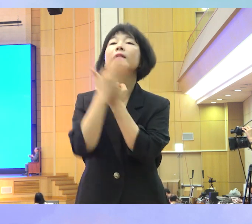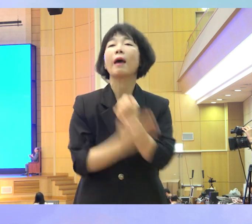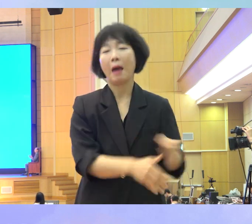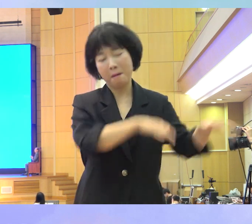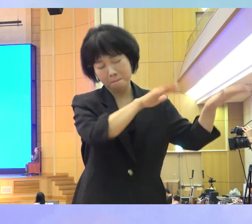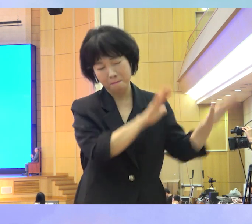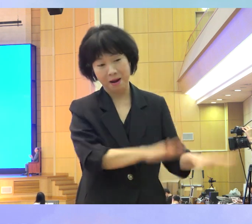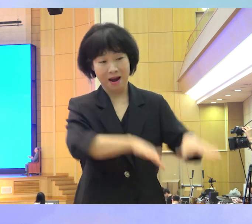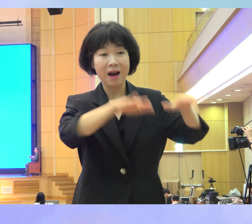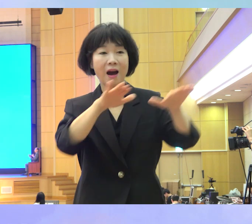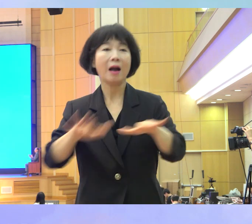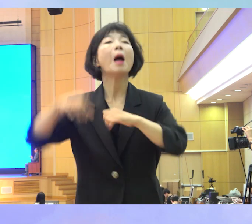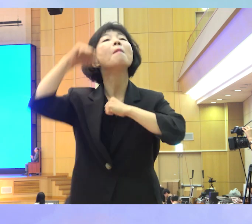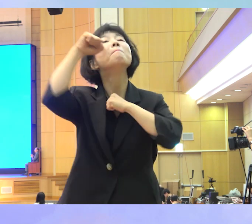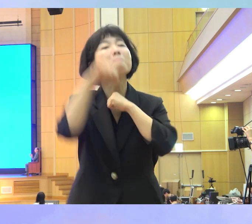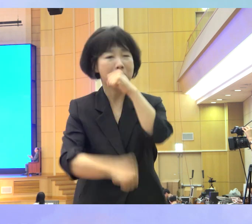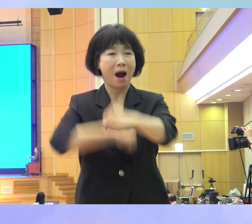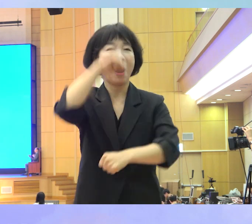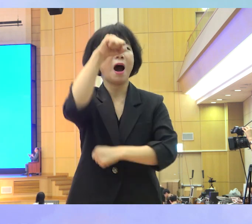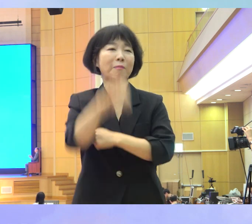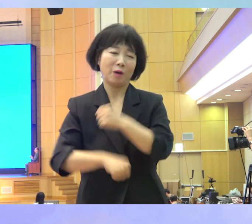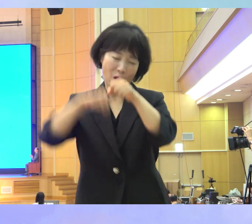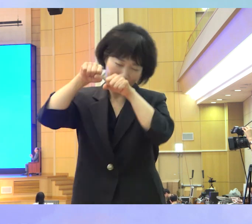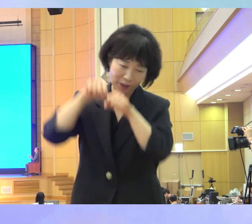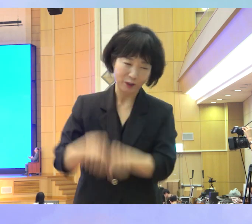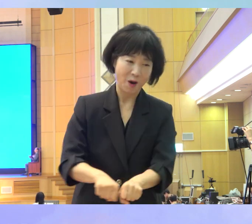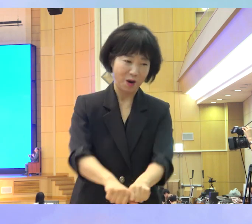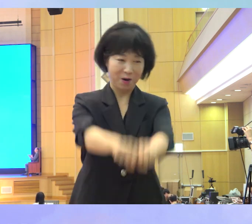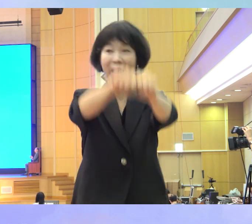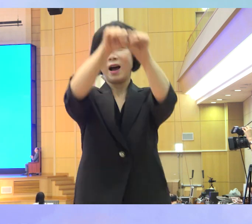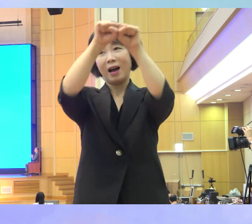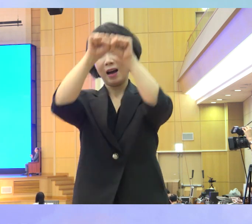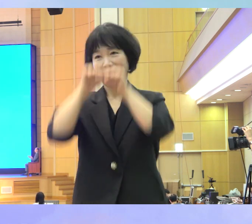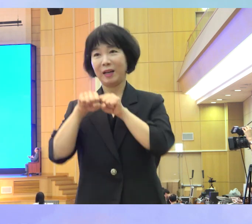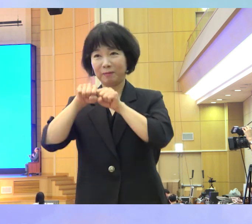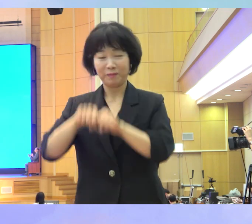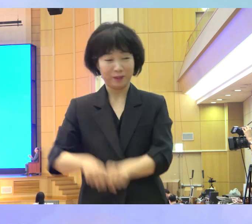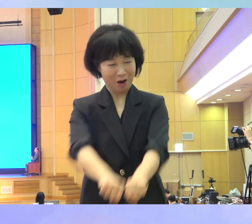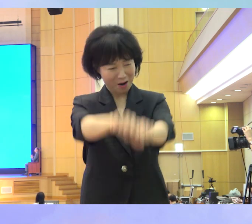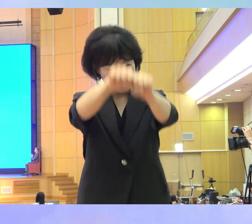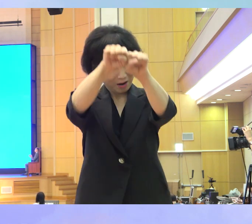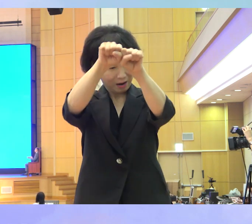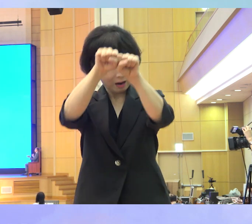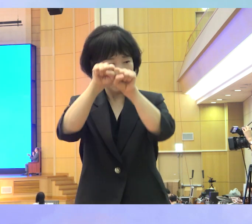바다로 내 맘껏 자고